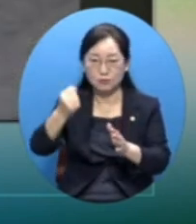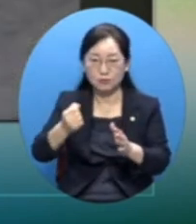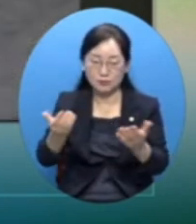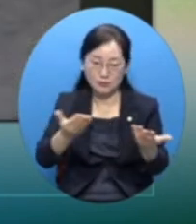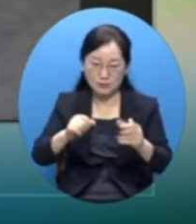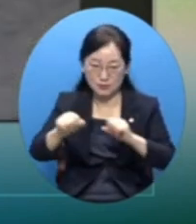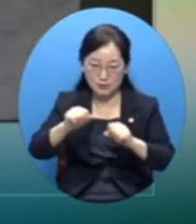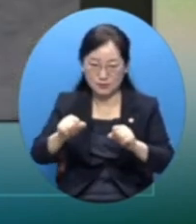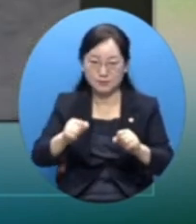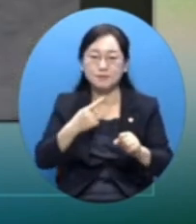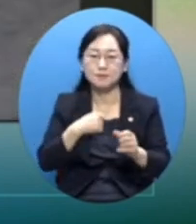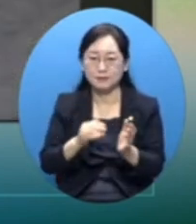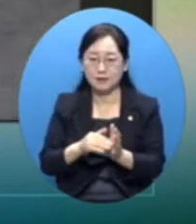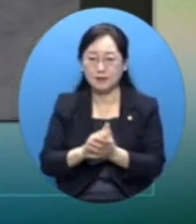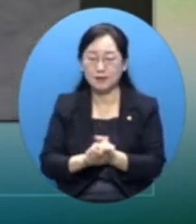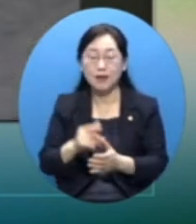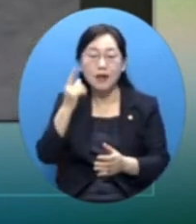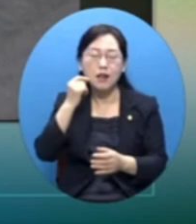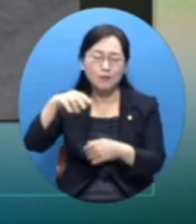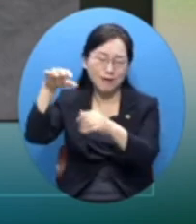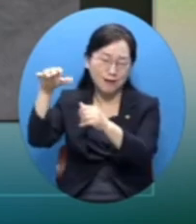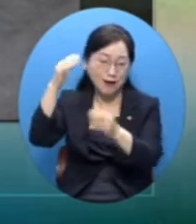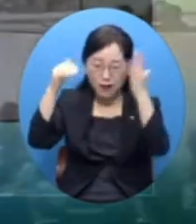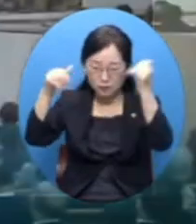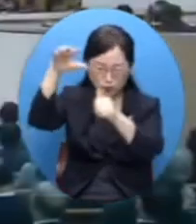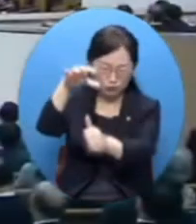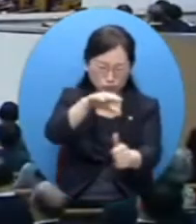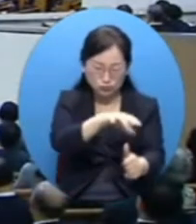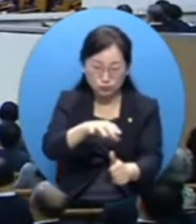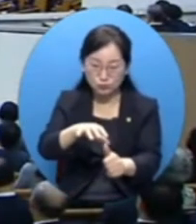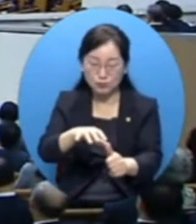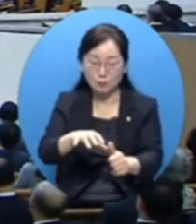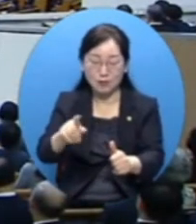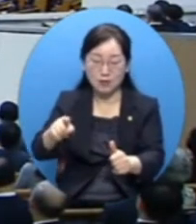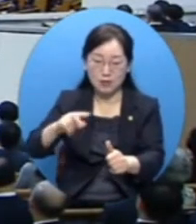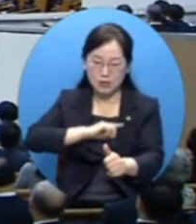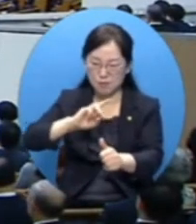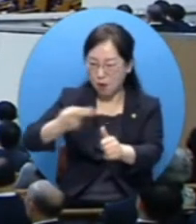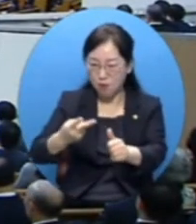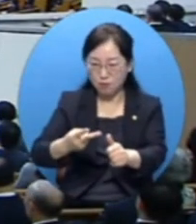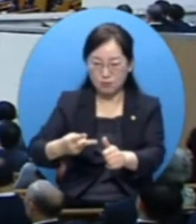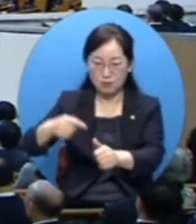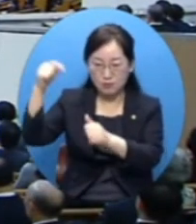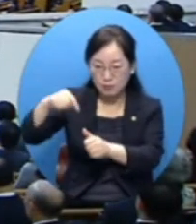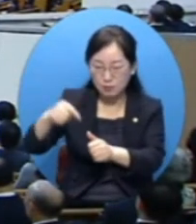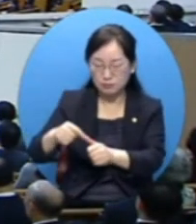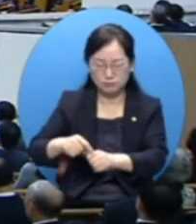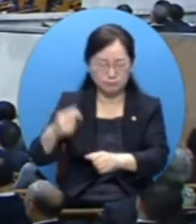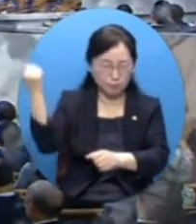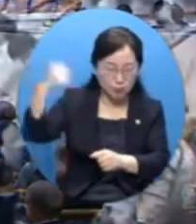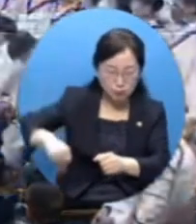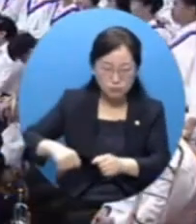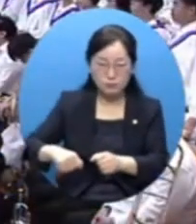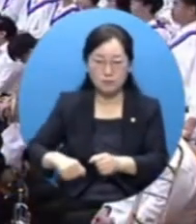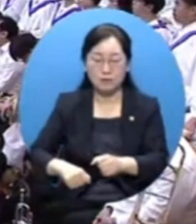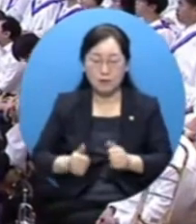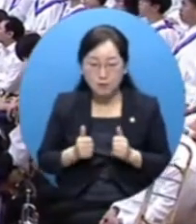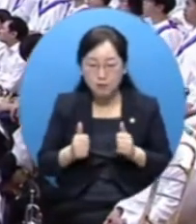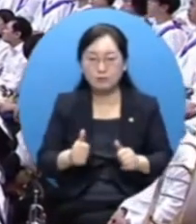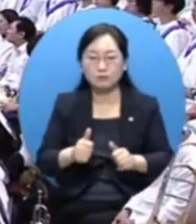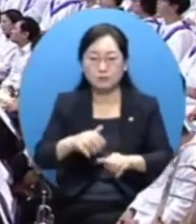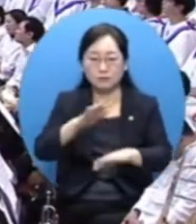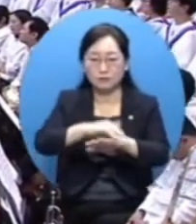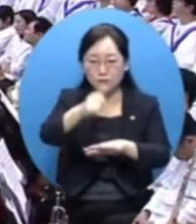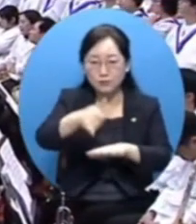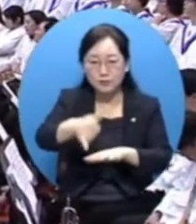것입니다 일탄 하에서도 창식 계명 신사 자매를 모두 고반 애국자였던 농촌 지자 있습니다 가는 곳마다 교회를